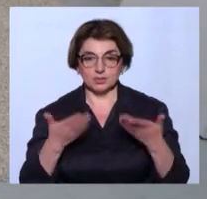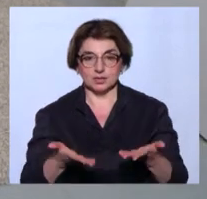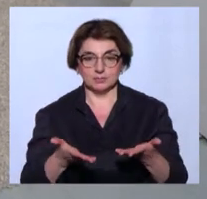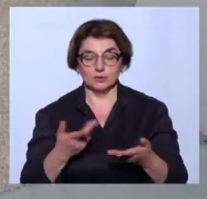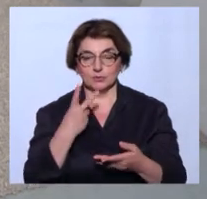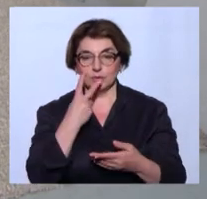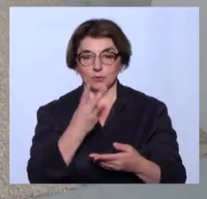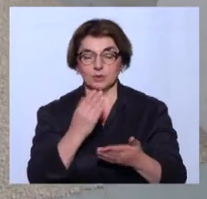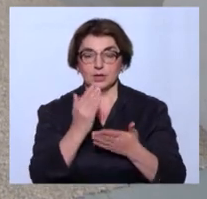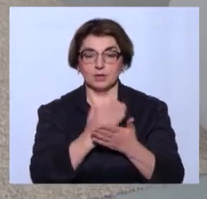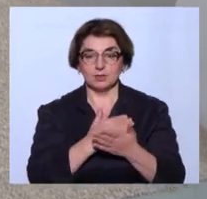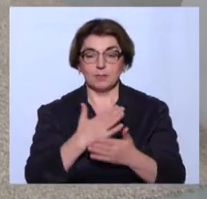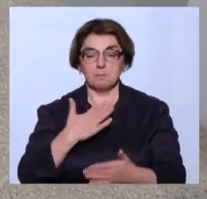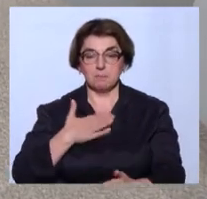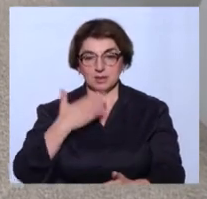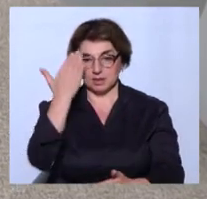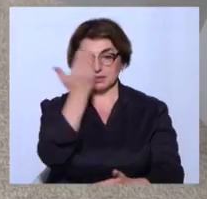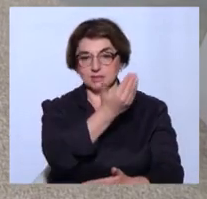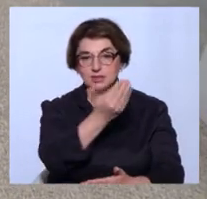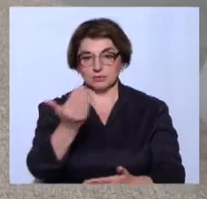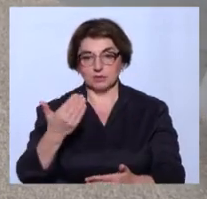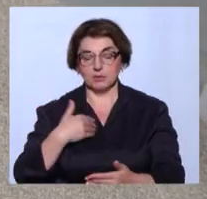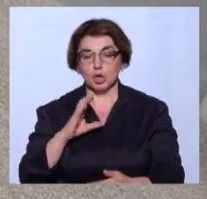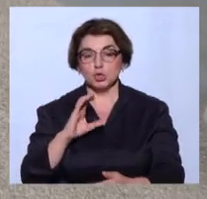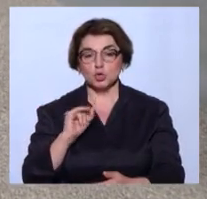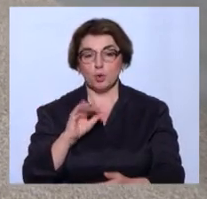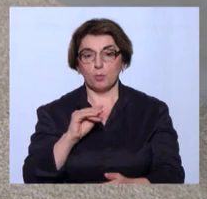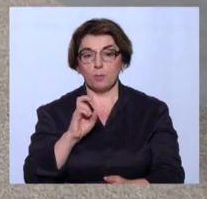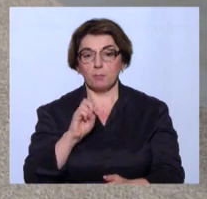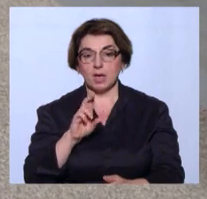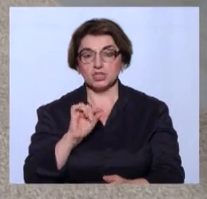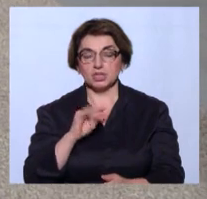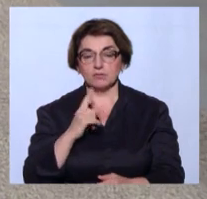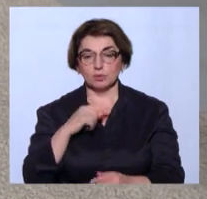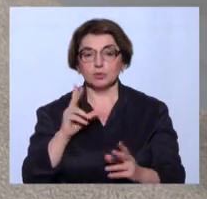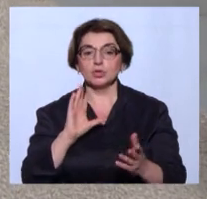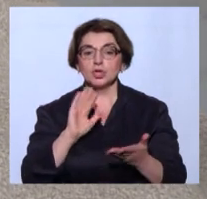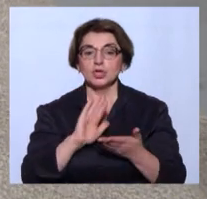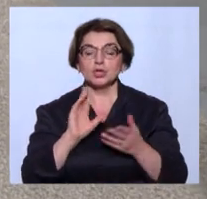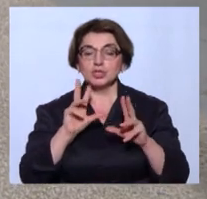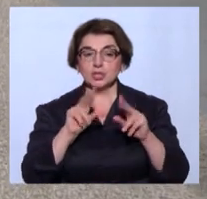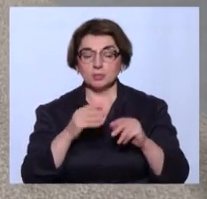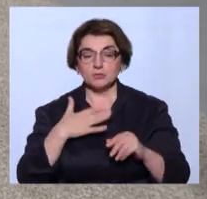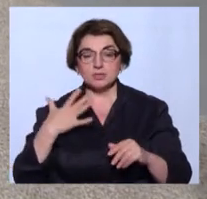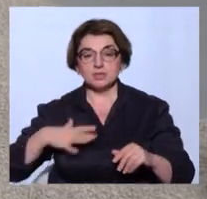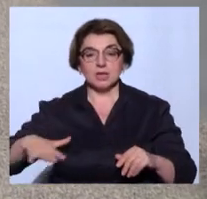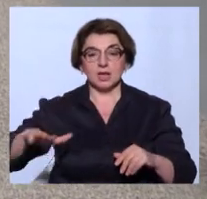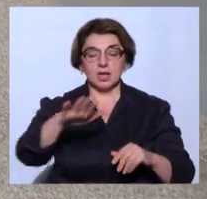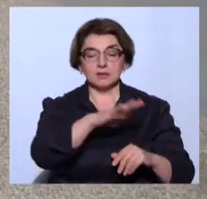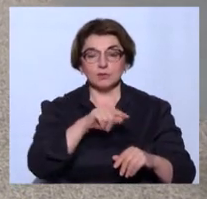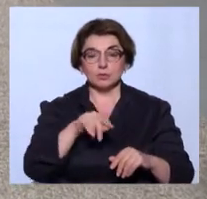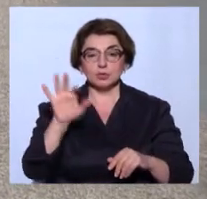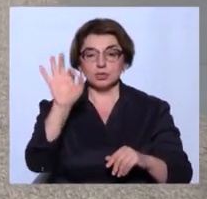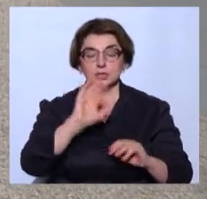მოგესალმებით. თქვენ უყურებთ გაკვეთილს მე და საზოგადოება. მე გახლავართ სოფო ბაჩილავა. დღეს როგორც შეგკვეთით, ვისაუბრებთ ჩვენს ქვეყანაზე,